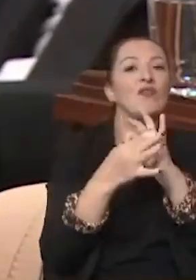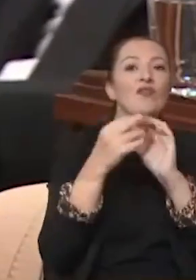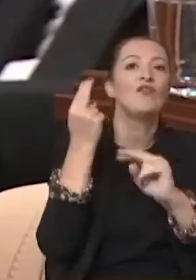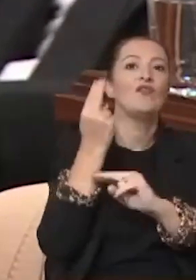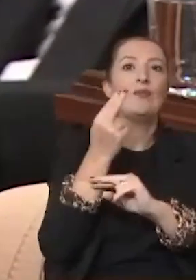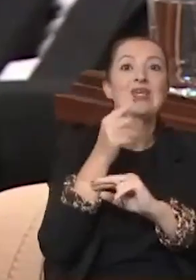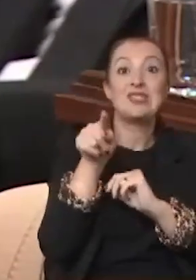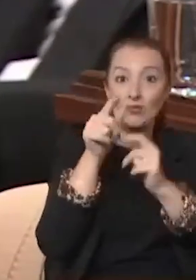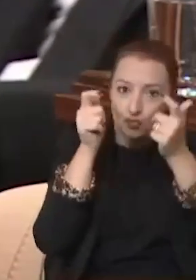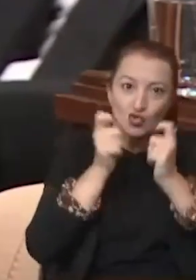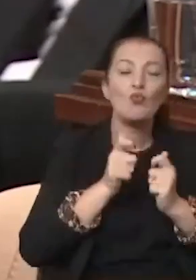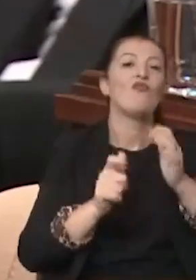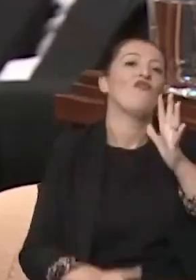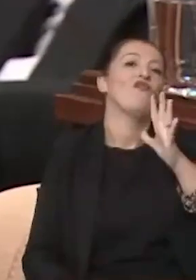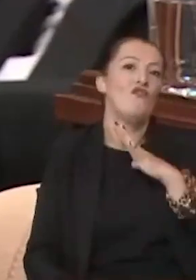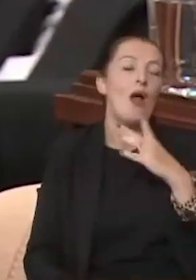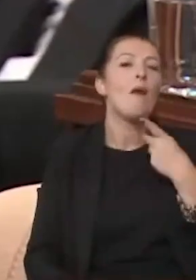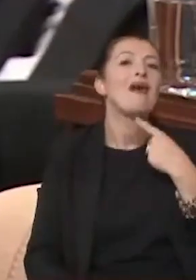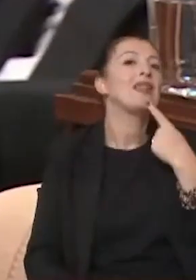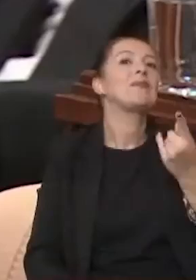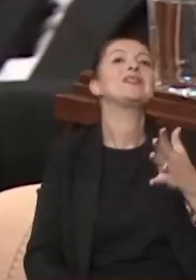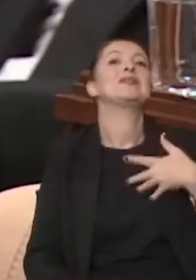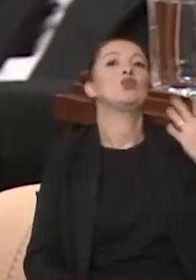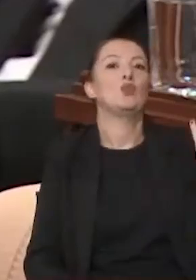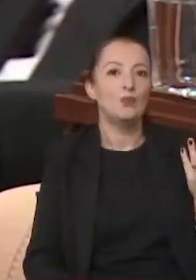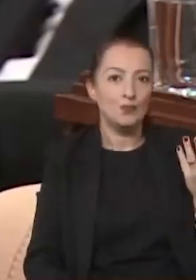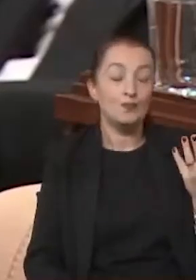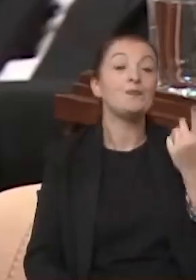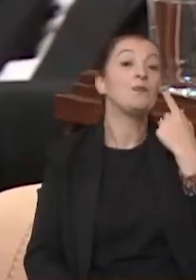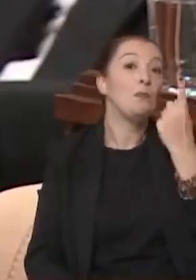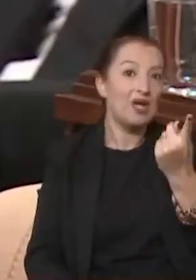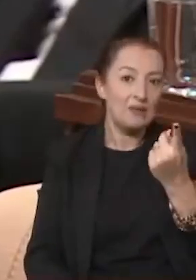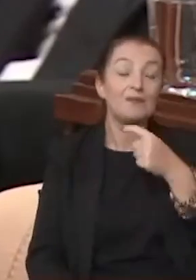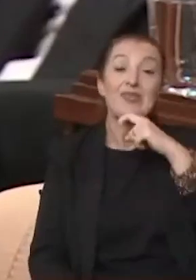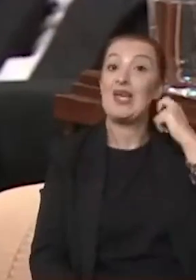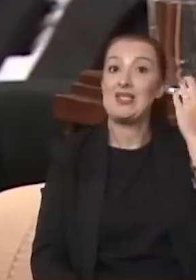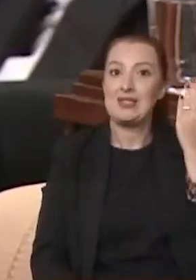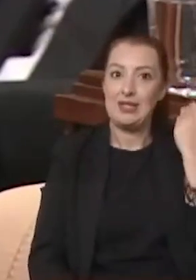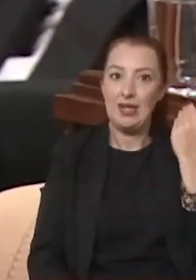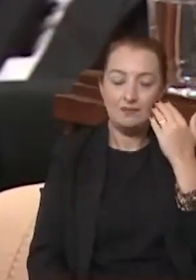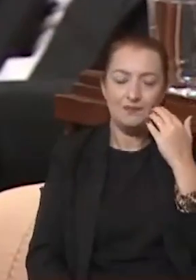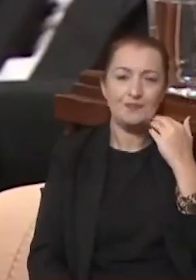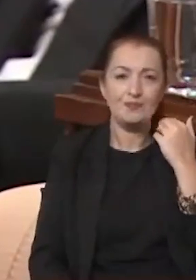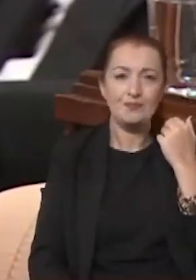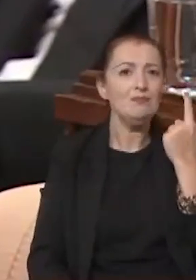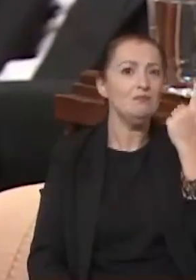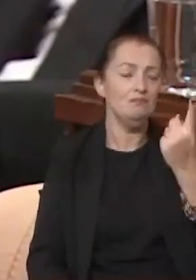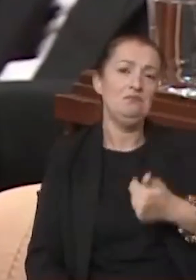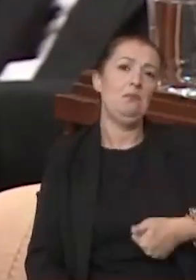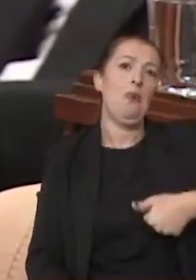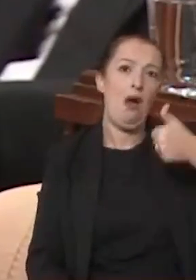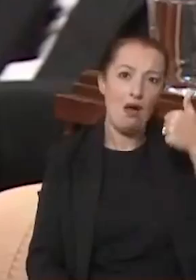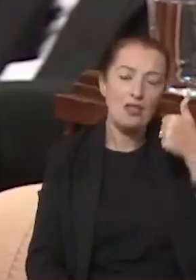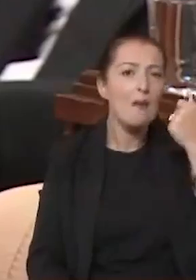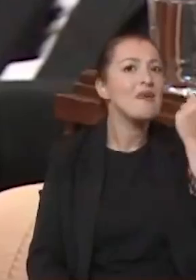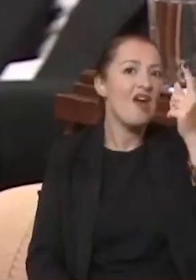sizin sorumluluğunuz var. Ben şunu demek istemiyorum. Bakın geçmişte bir bakanımızın